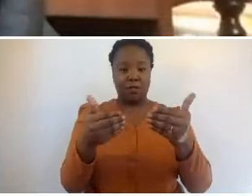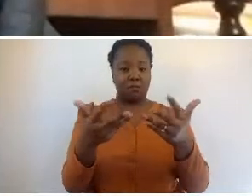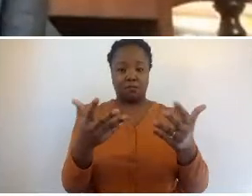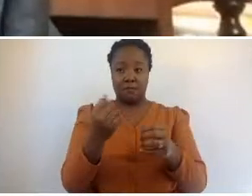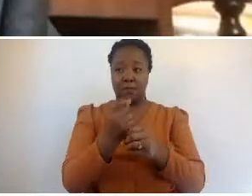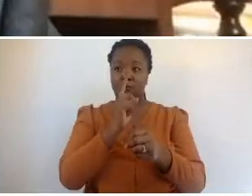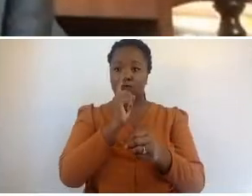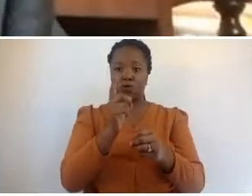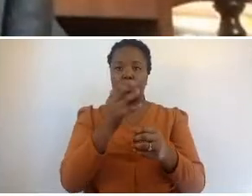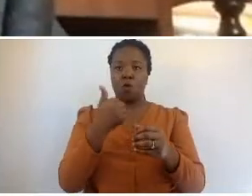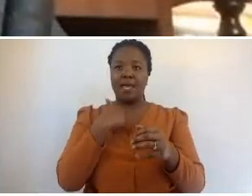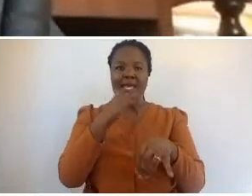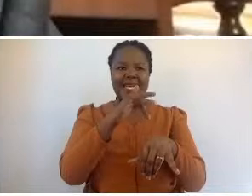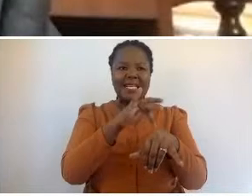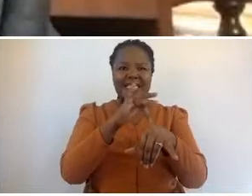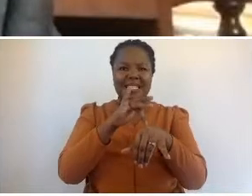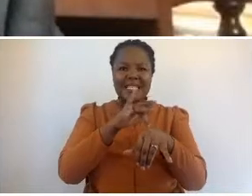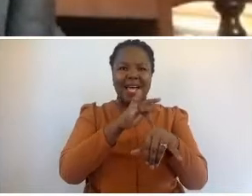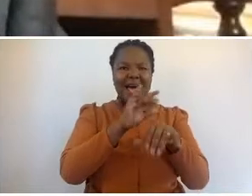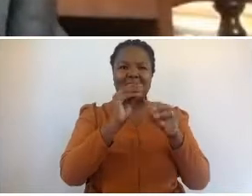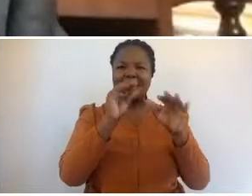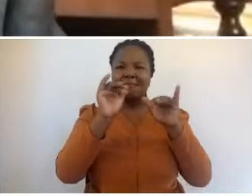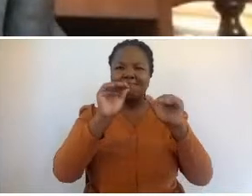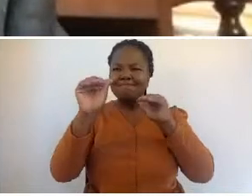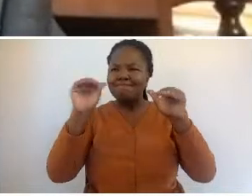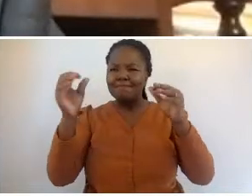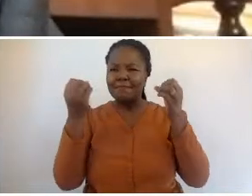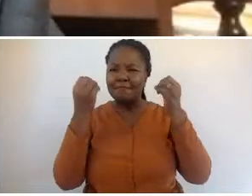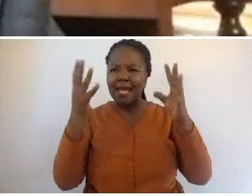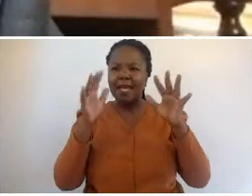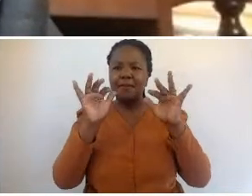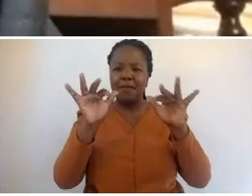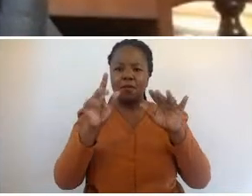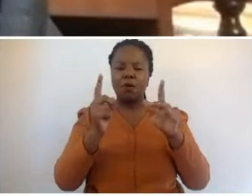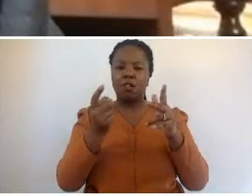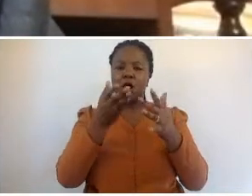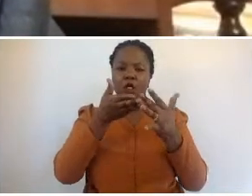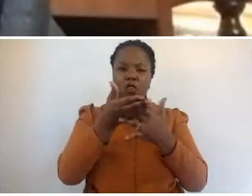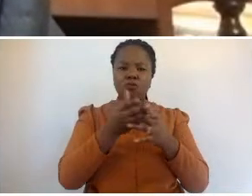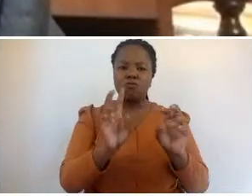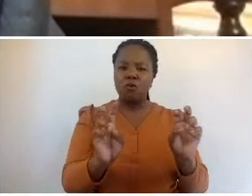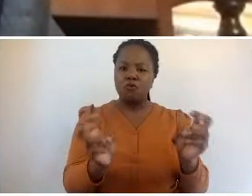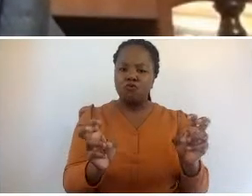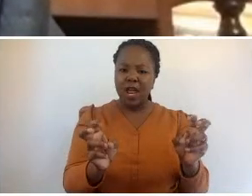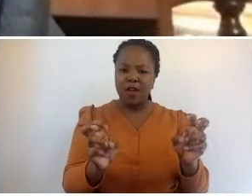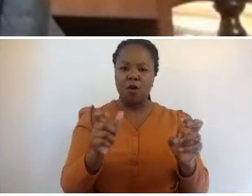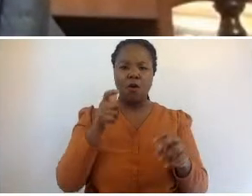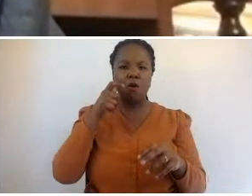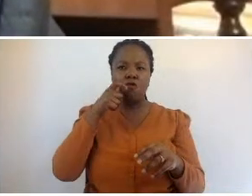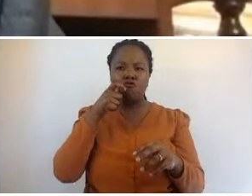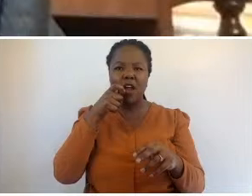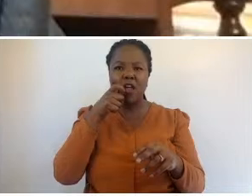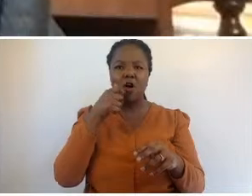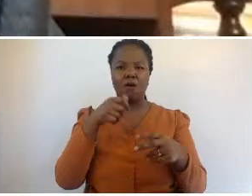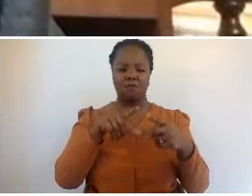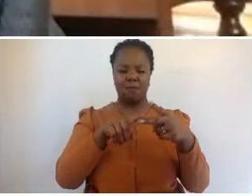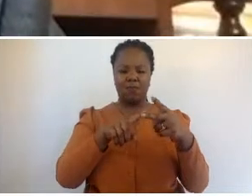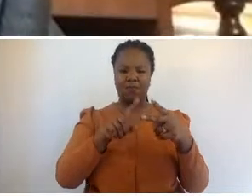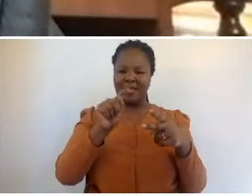veillons donc à développer la sensibilisation grâce au programme radio-télévisé